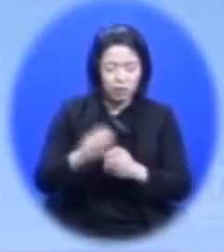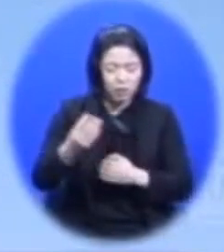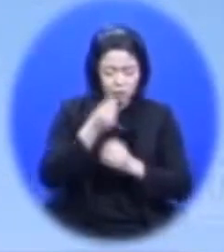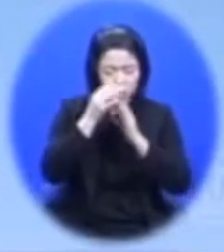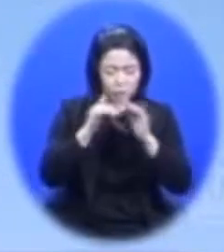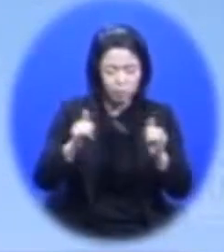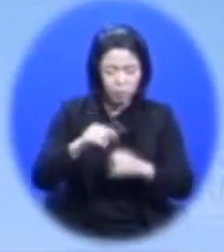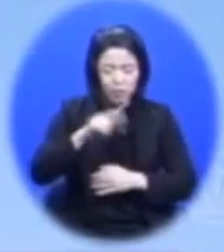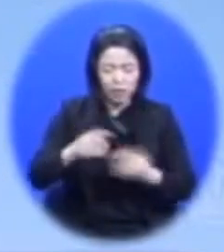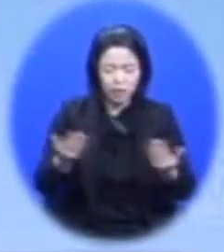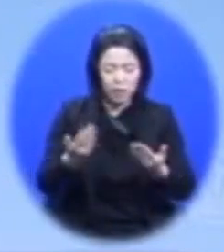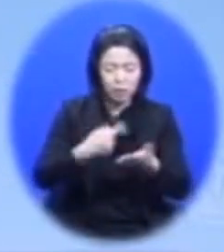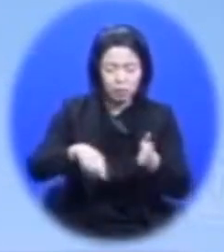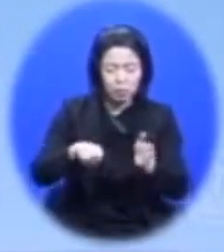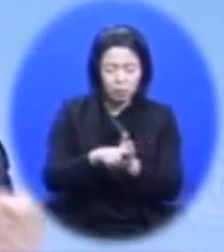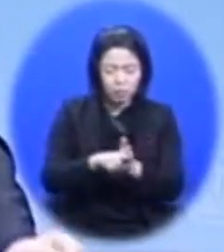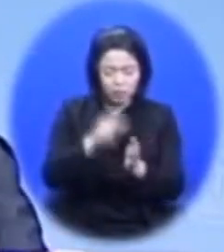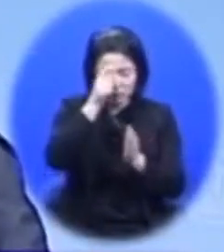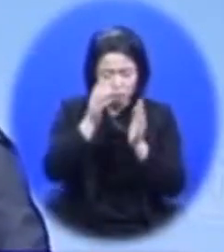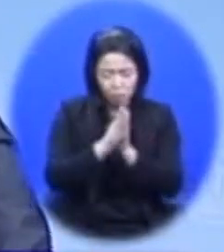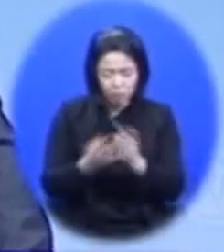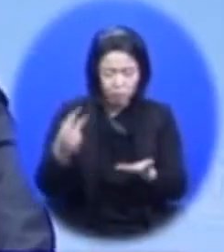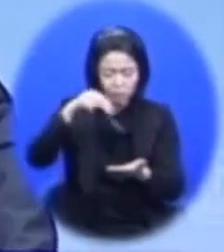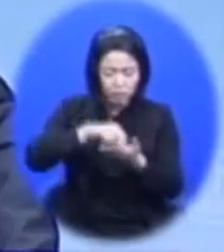성도들이 이를 위해 기도하고 일어나게 하소서.